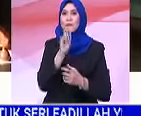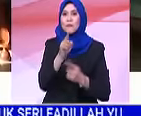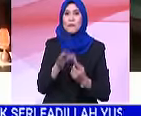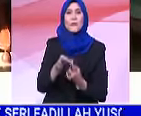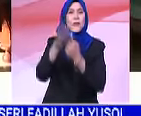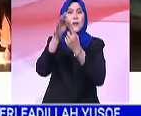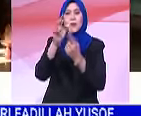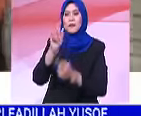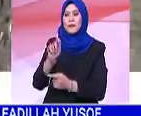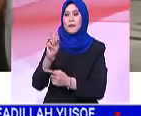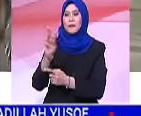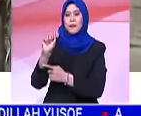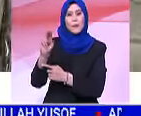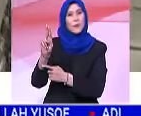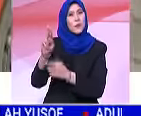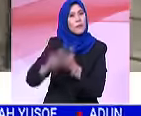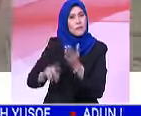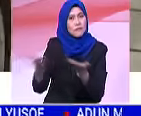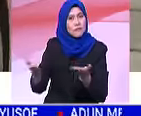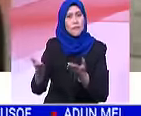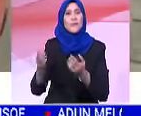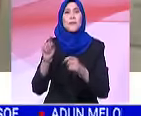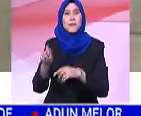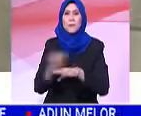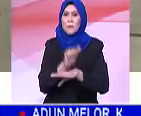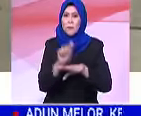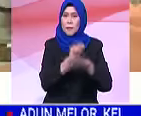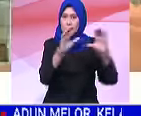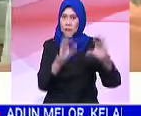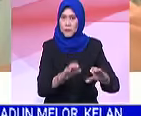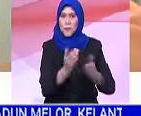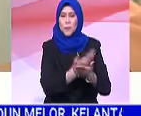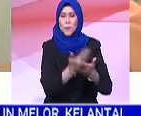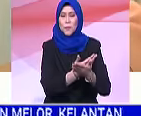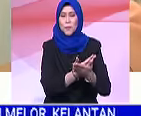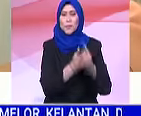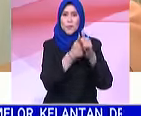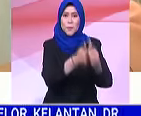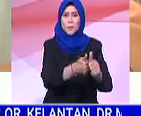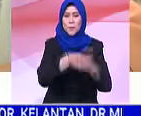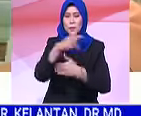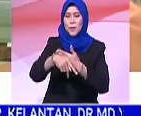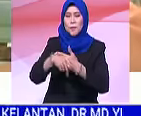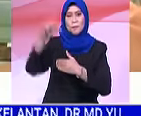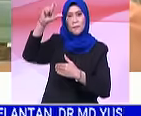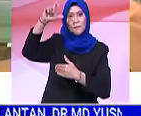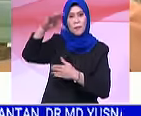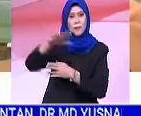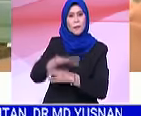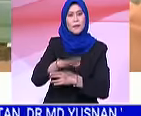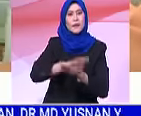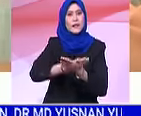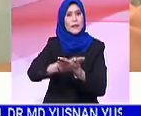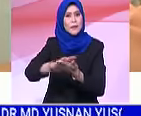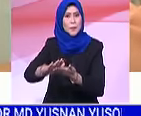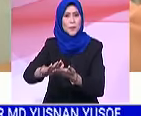di Tawau ini ialah kita masih lagi mengamalkan norma baru dalam melaksanakan program Jelajah Ramadan